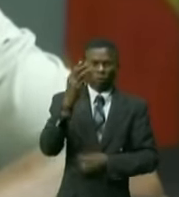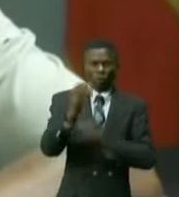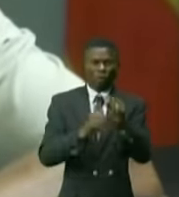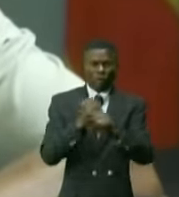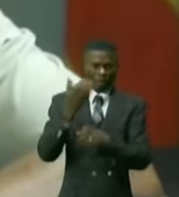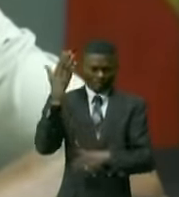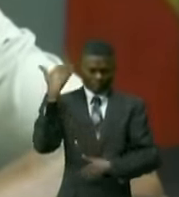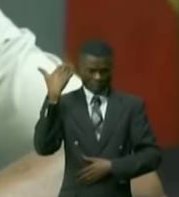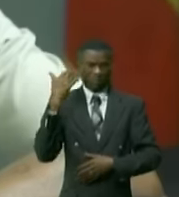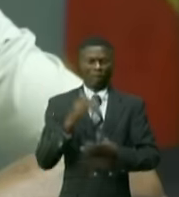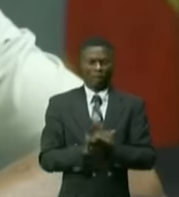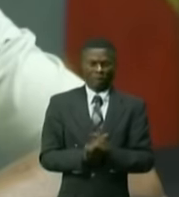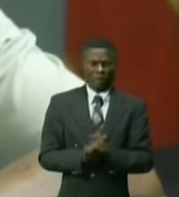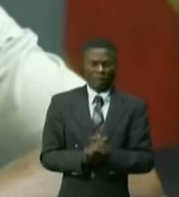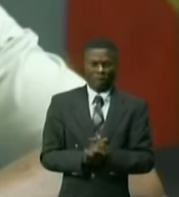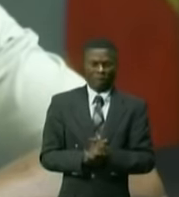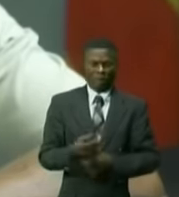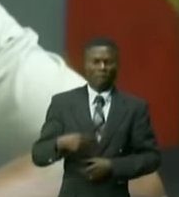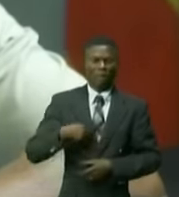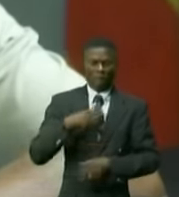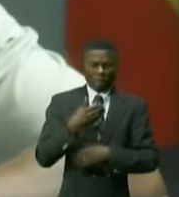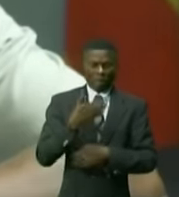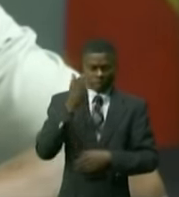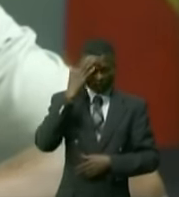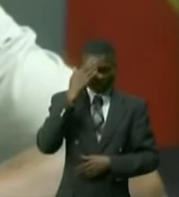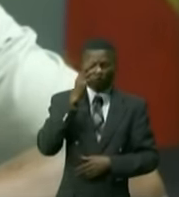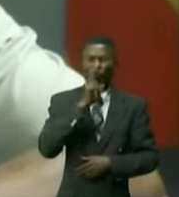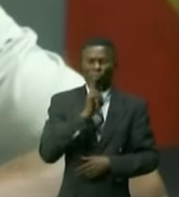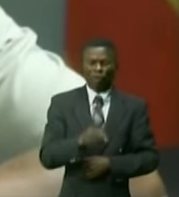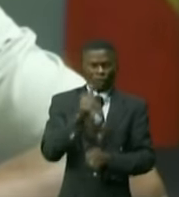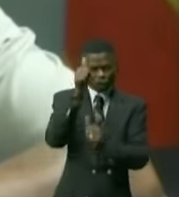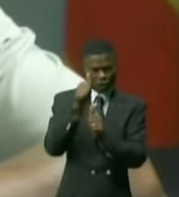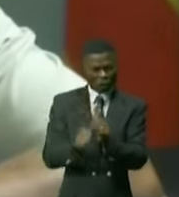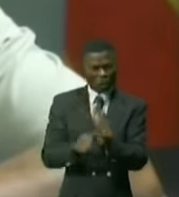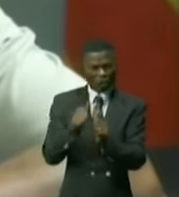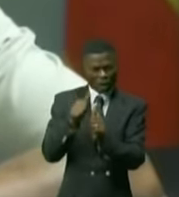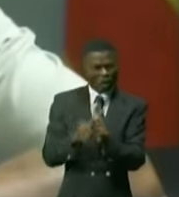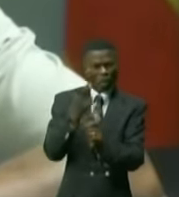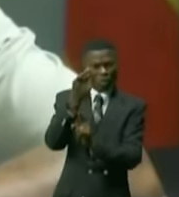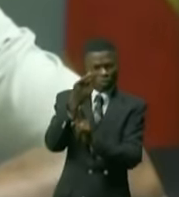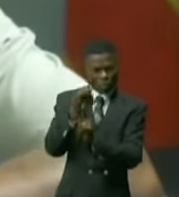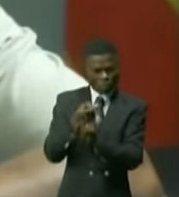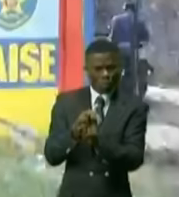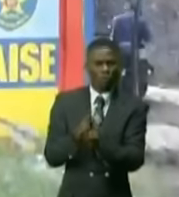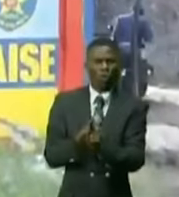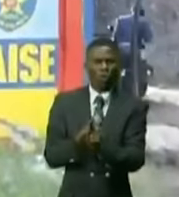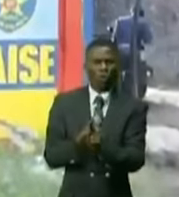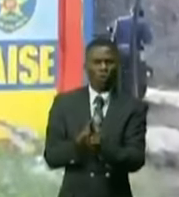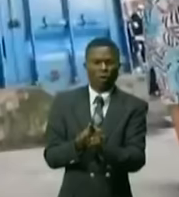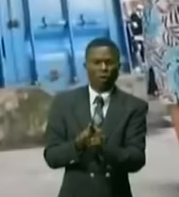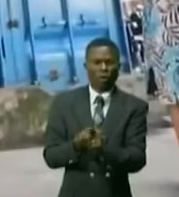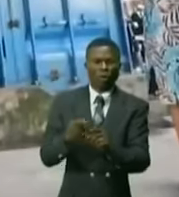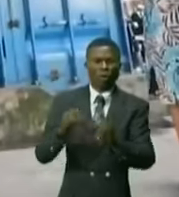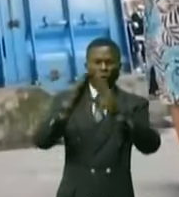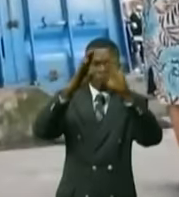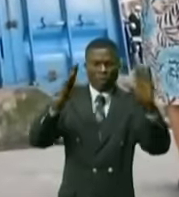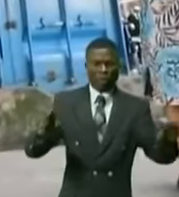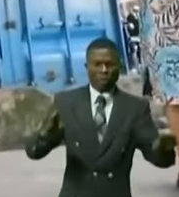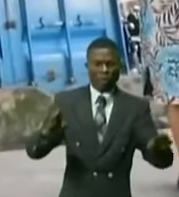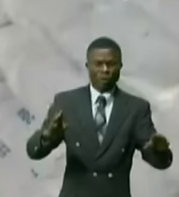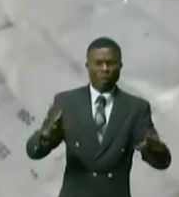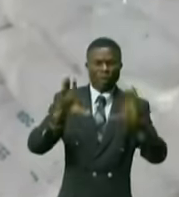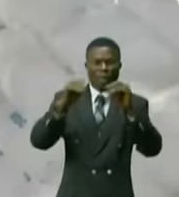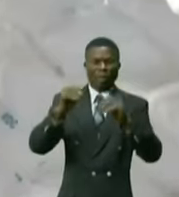c'est de nous assurer que chaque mois, les cantines militaires sont